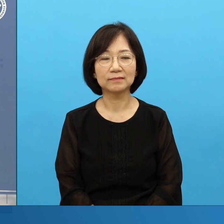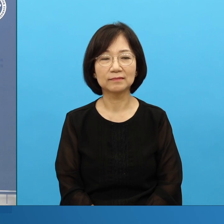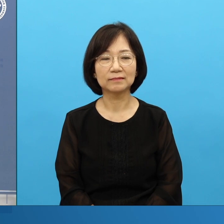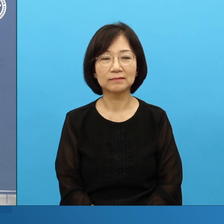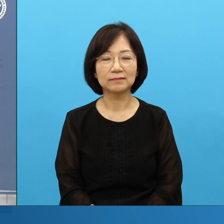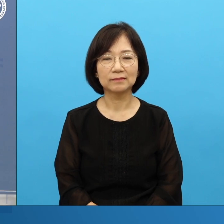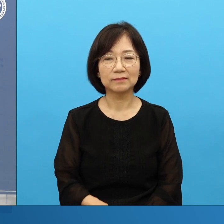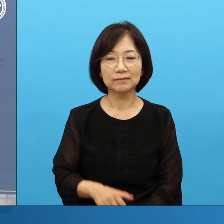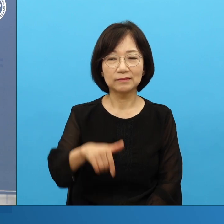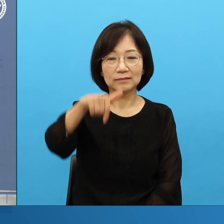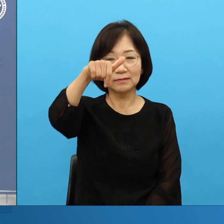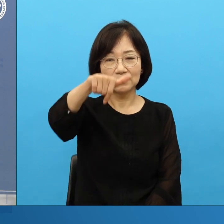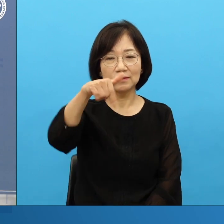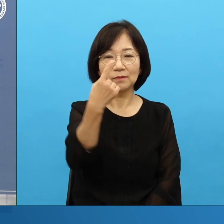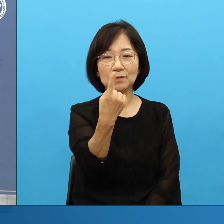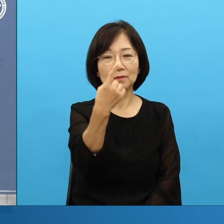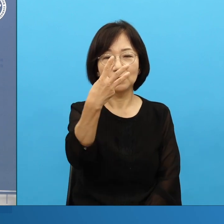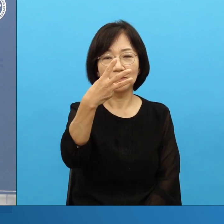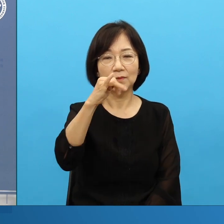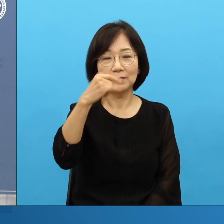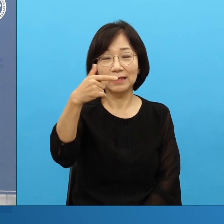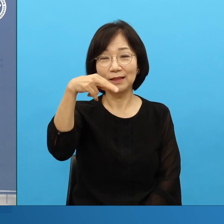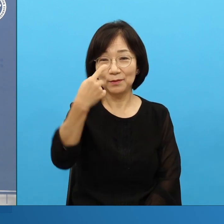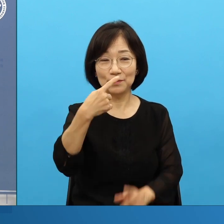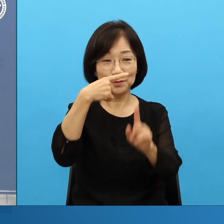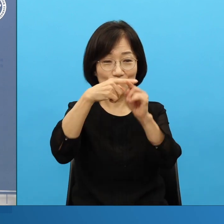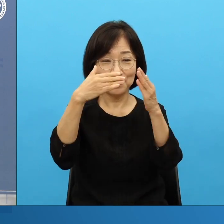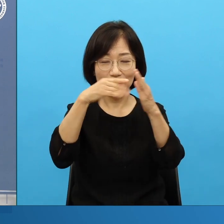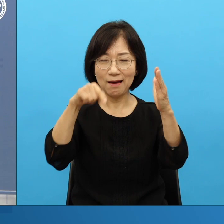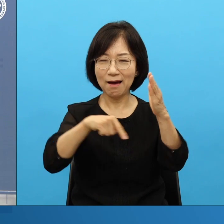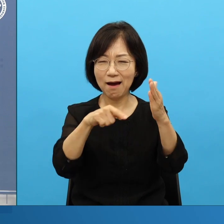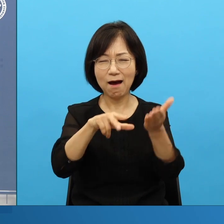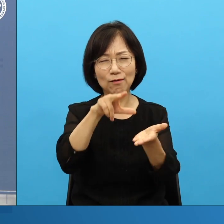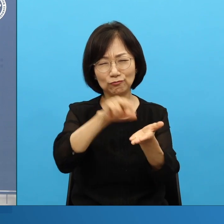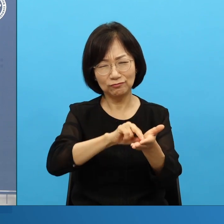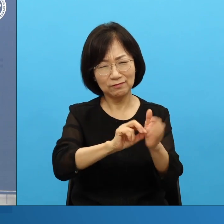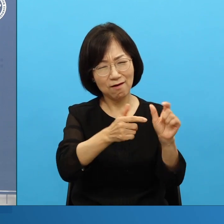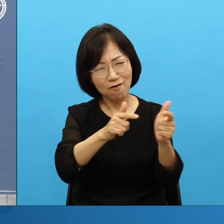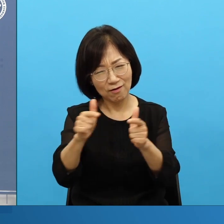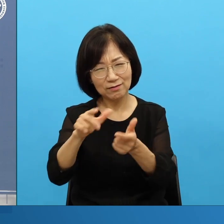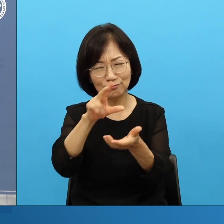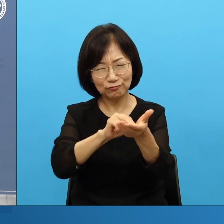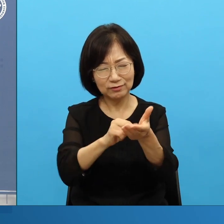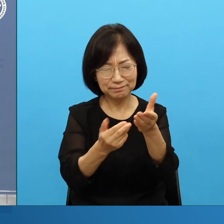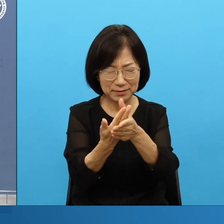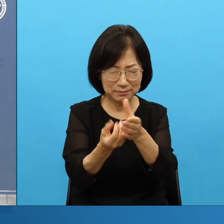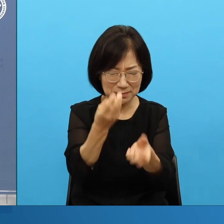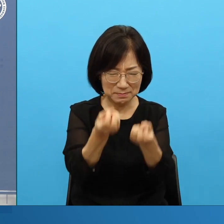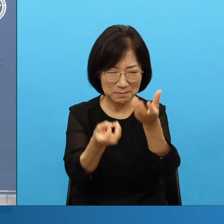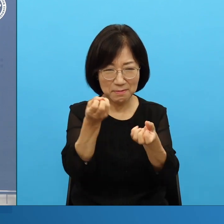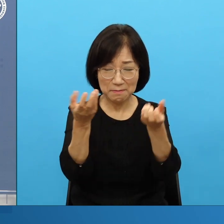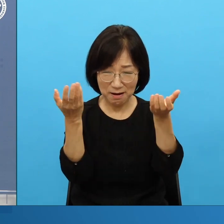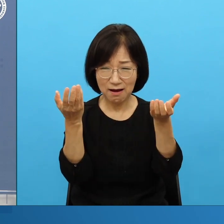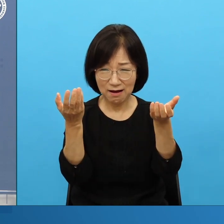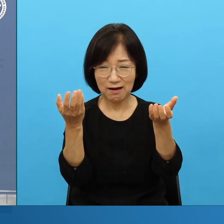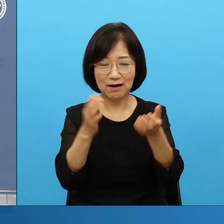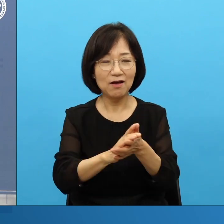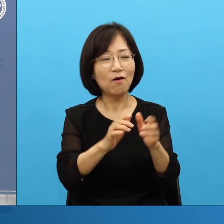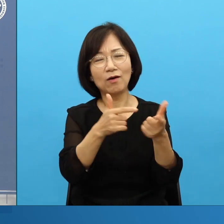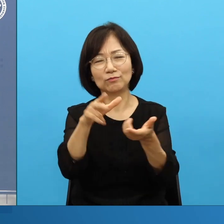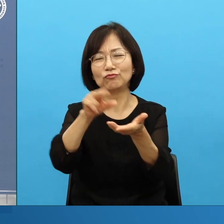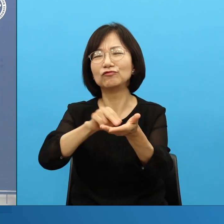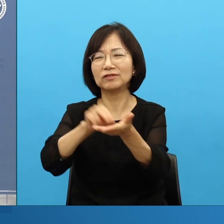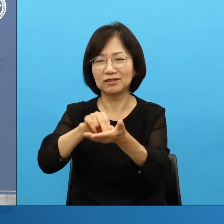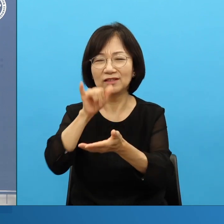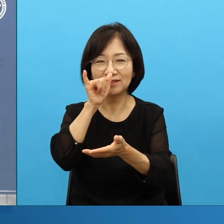고린도 교회 중요한 것들을 하긴 했는데 오늘 한 1부, 2부 한 2개 좀 남아 있습니다. And we have about